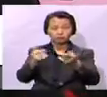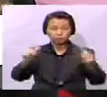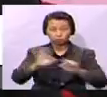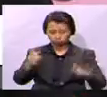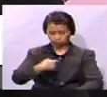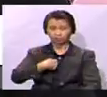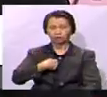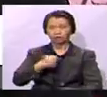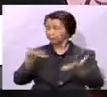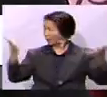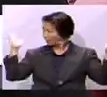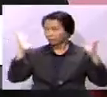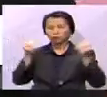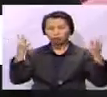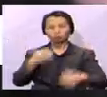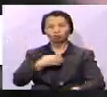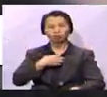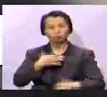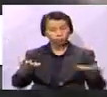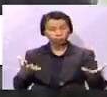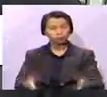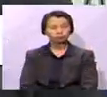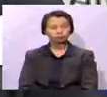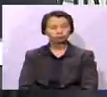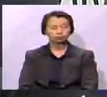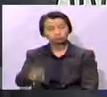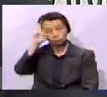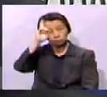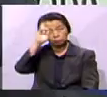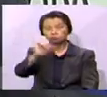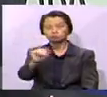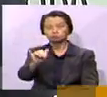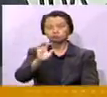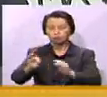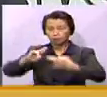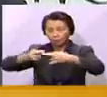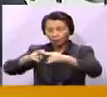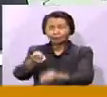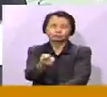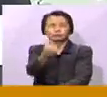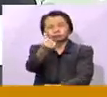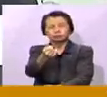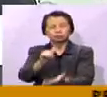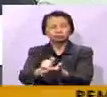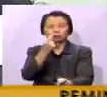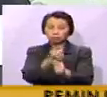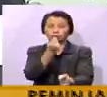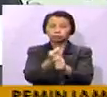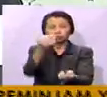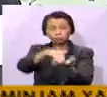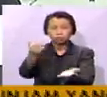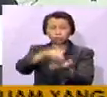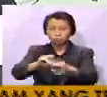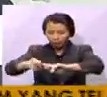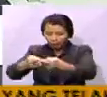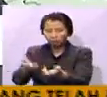je. Ramai yang komplain benda sama juga. Benda yang sama. Kalau dia baiki kejap saja, lepas tu benda tu tetap berulang.